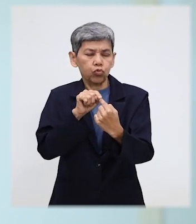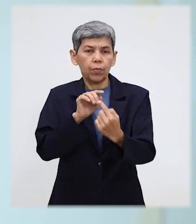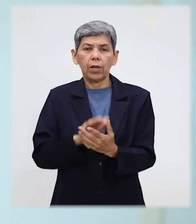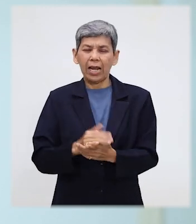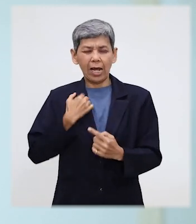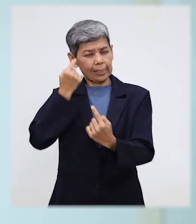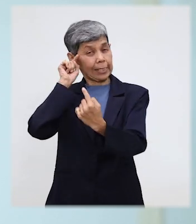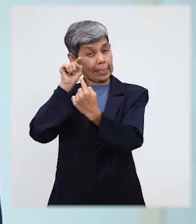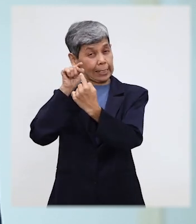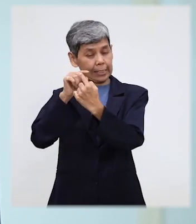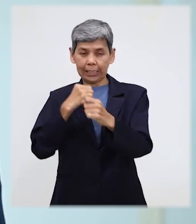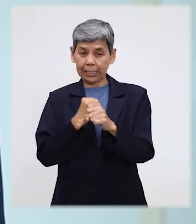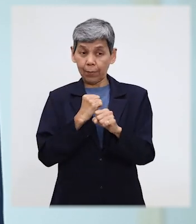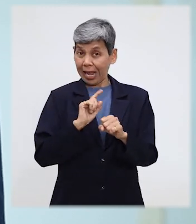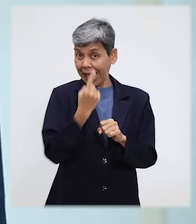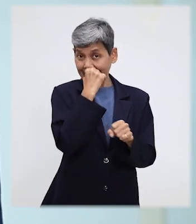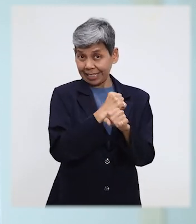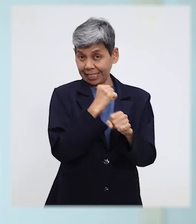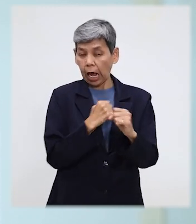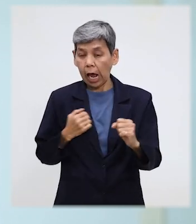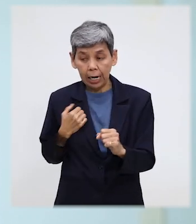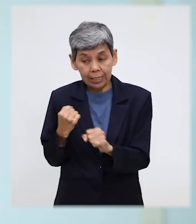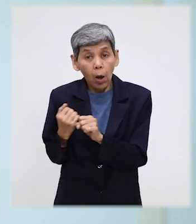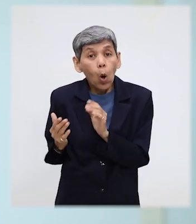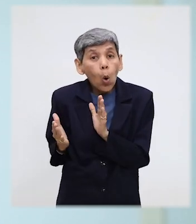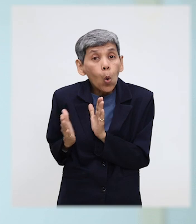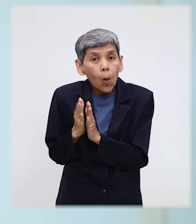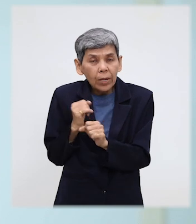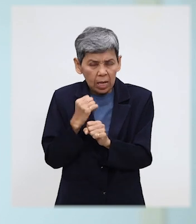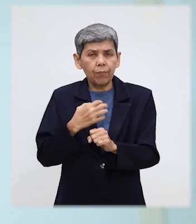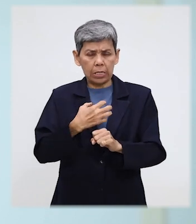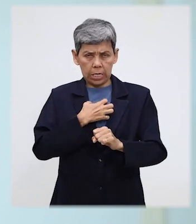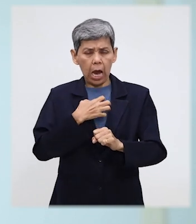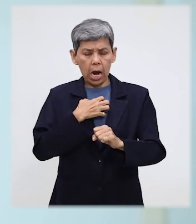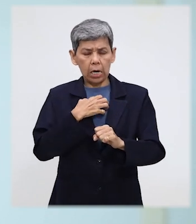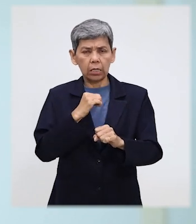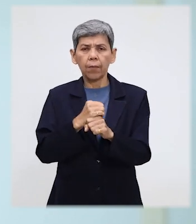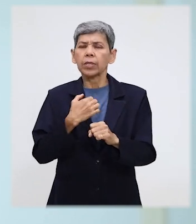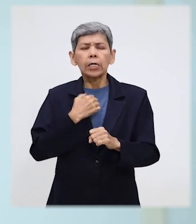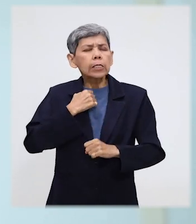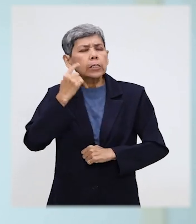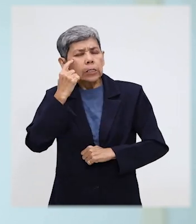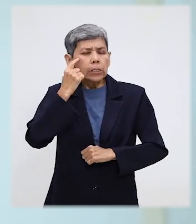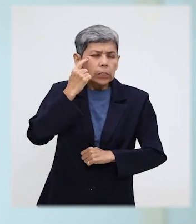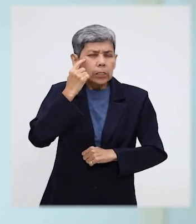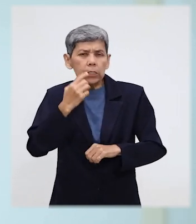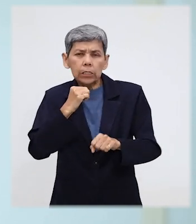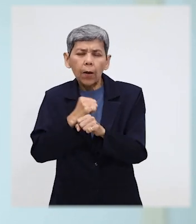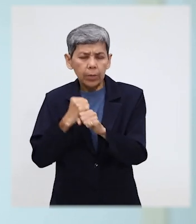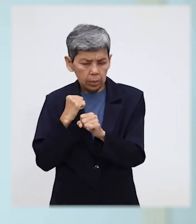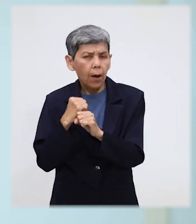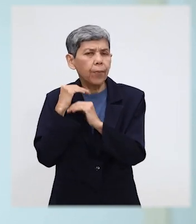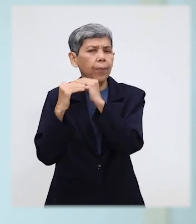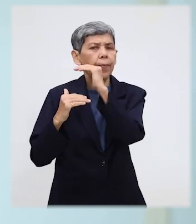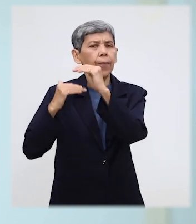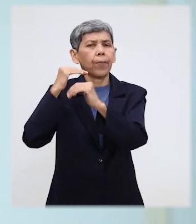ตัววัตถุประสงค์เนี่ยสมมติทั้งงานแรกที่ทำงานกับอาจารย์ทิติมาเลยเนี่ยคือเราต้องการศึกษาความเป็นไปได้ในการที่เราจะพัฒน